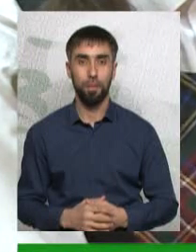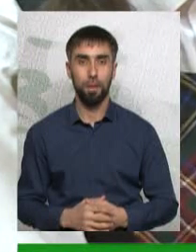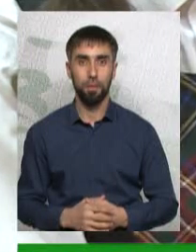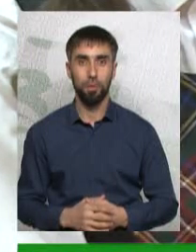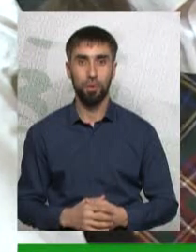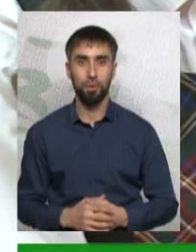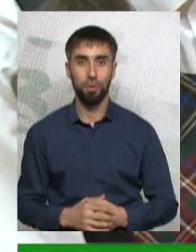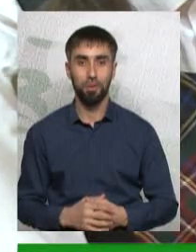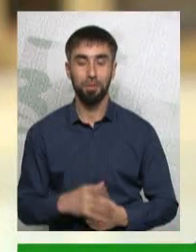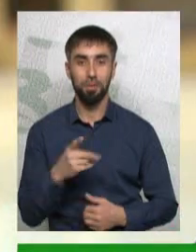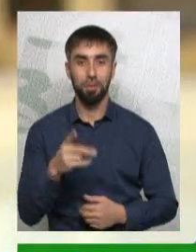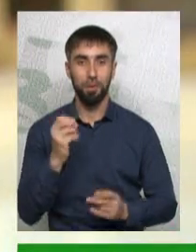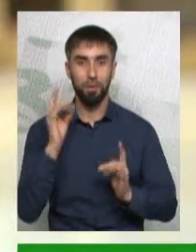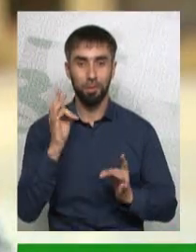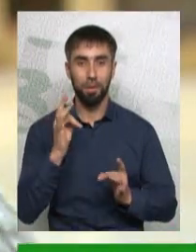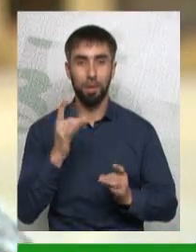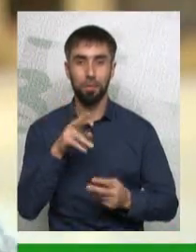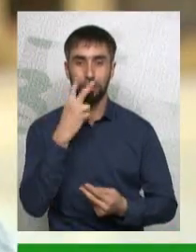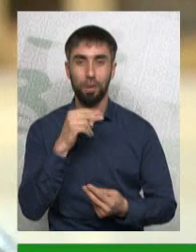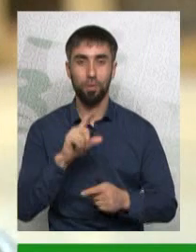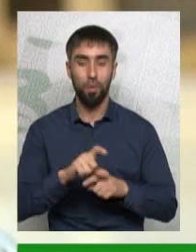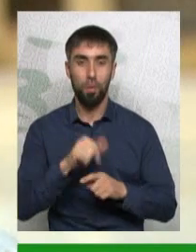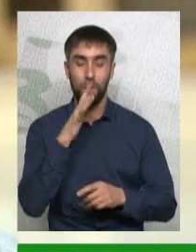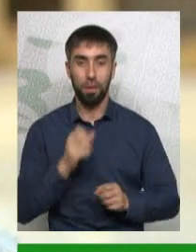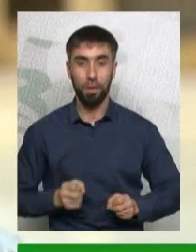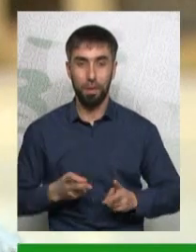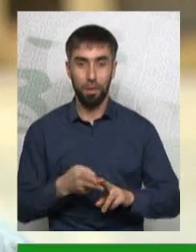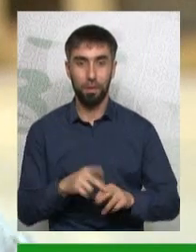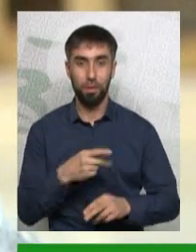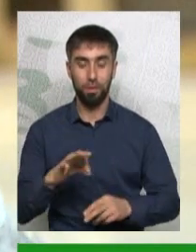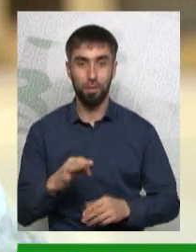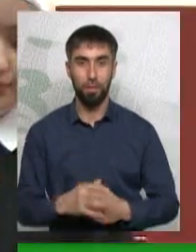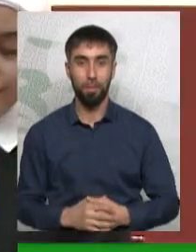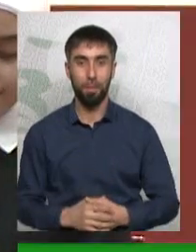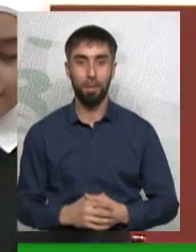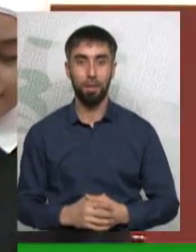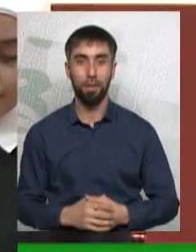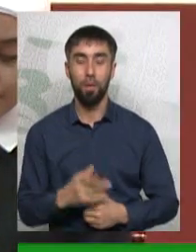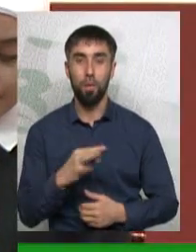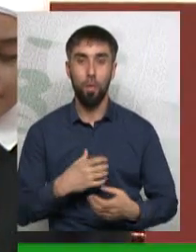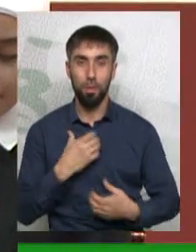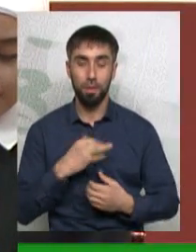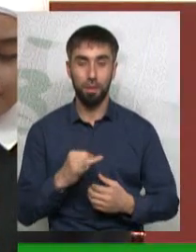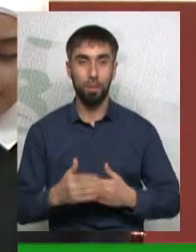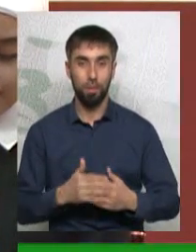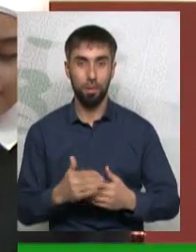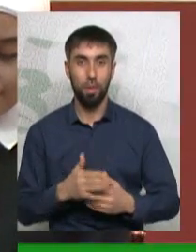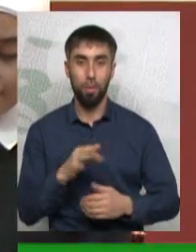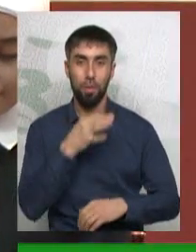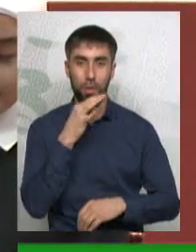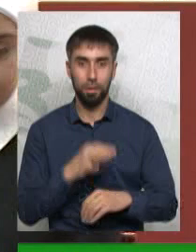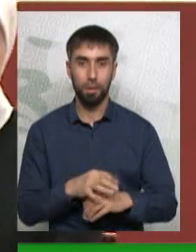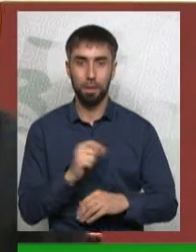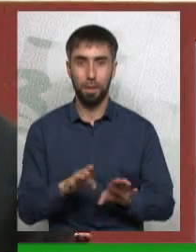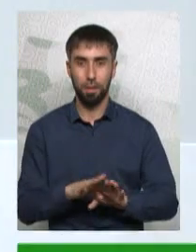Здесь не звучат уже приевшиеся всем слова о том, что терроризм – это зло. Не слышно призывов опасаться и предупреждений об ответственности